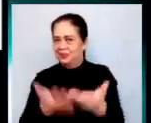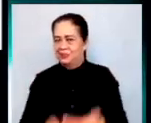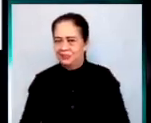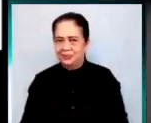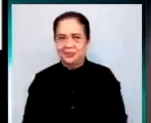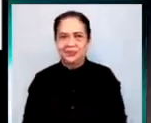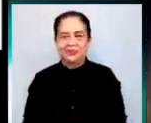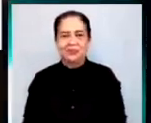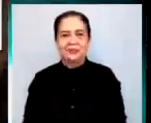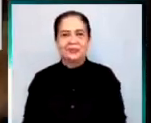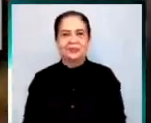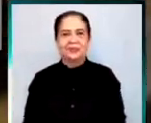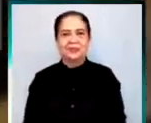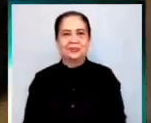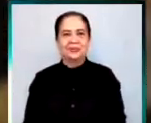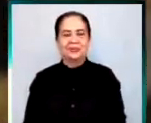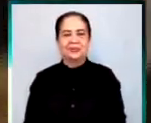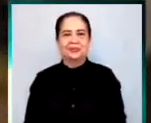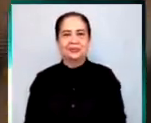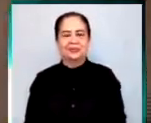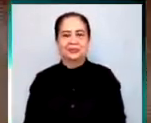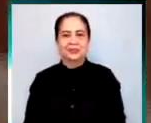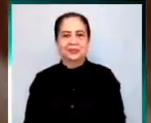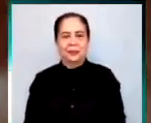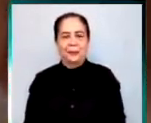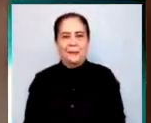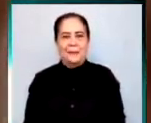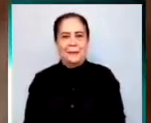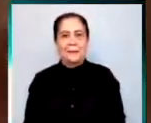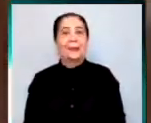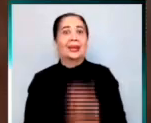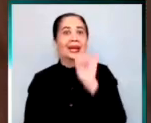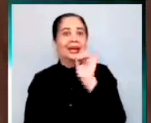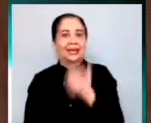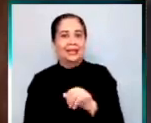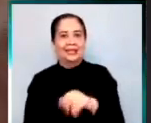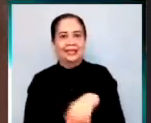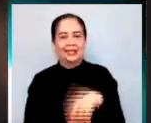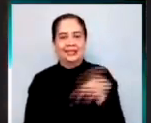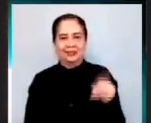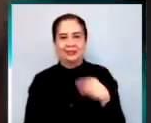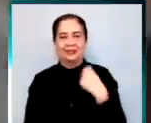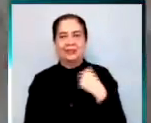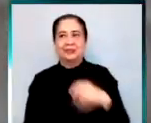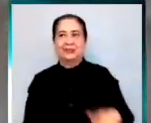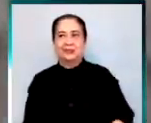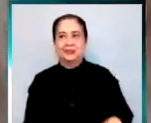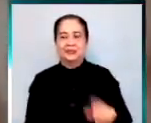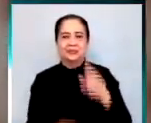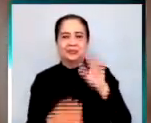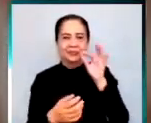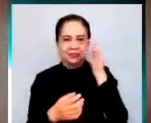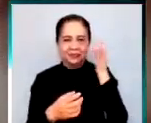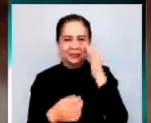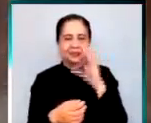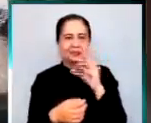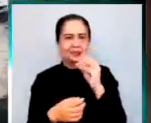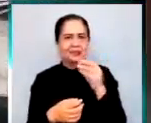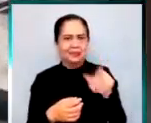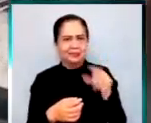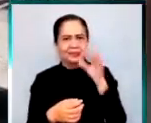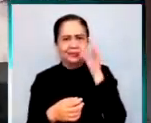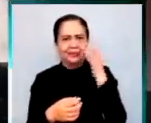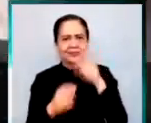canine, ring na sa kitten. Ano eh? Yan ang pusang si Kuya na isa lang sa mahigit 50 pusa na kasama sa feline